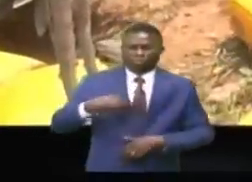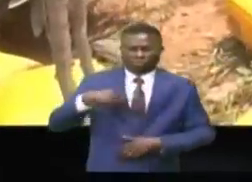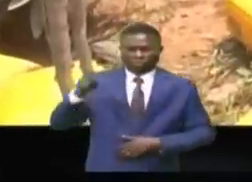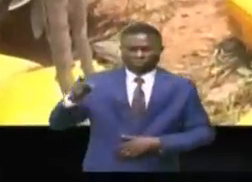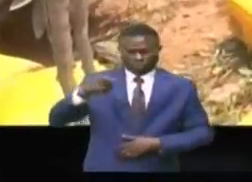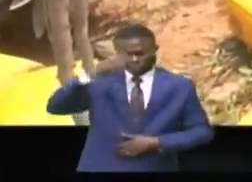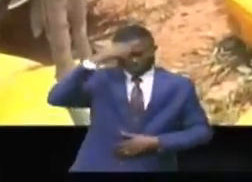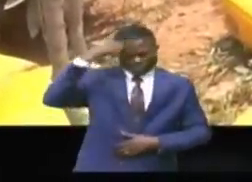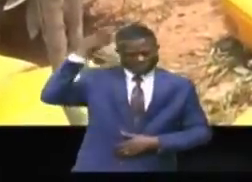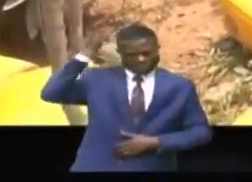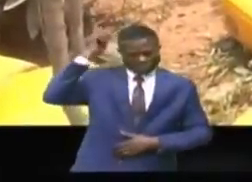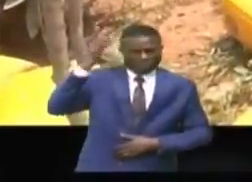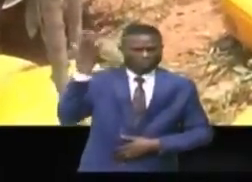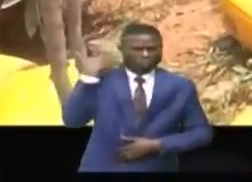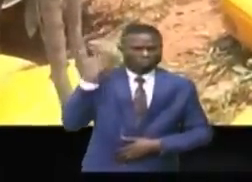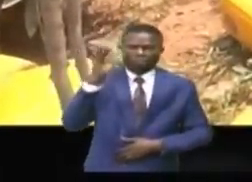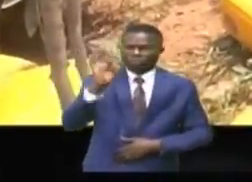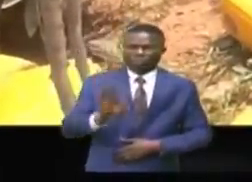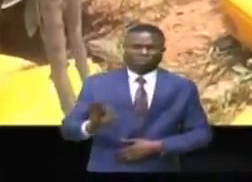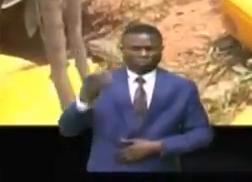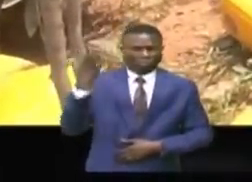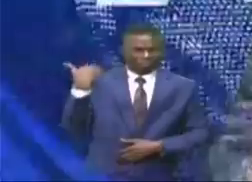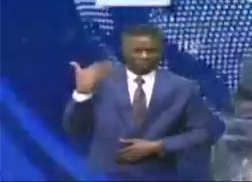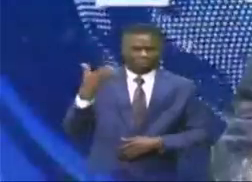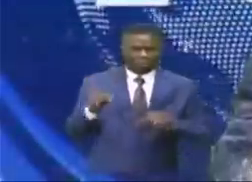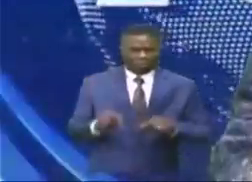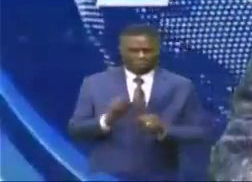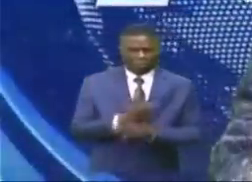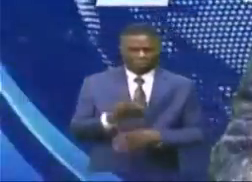une souffrance d'approvisionnement d'eau potable.